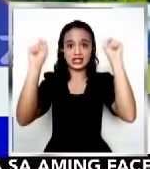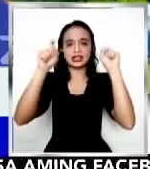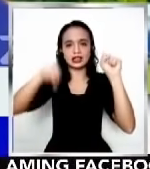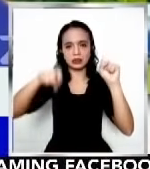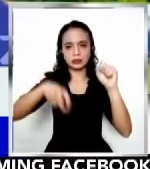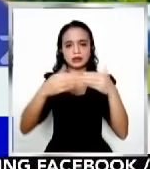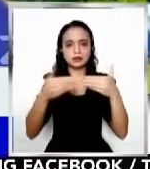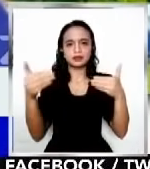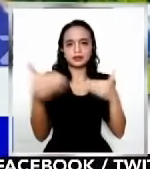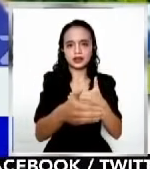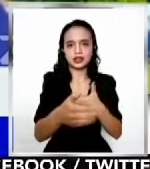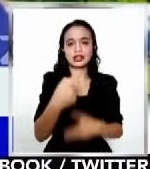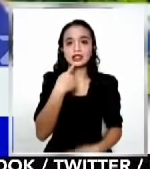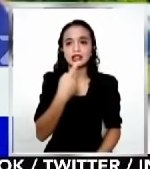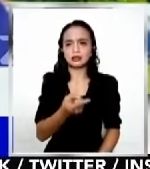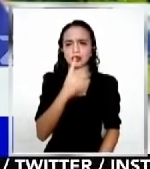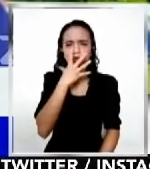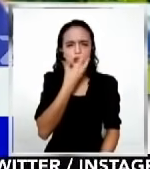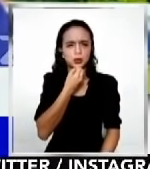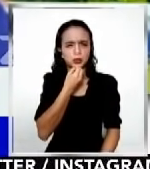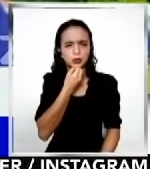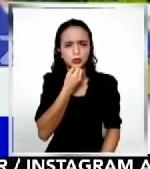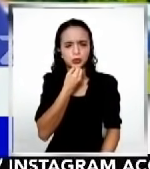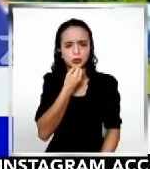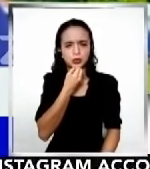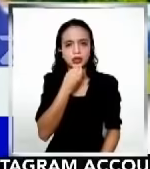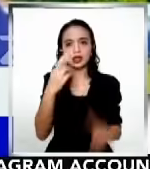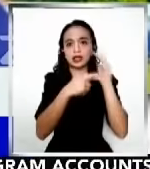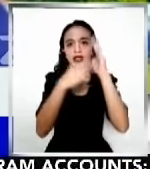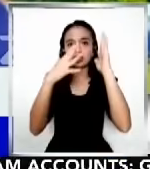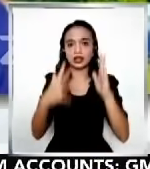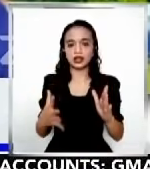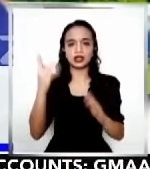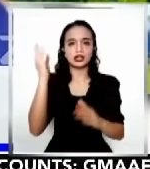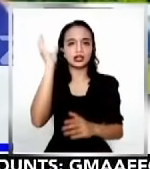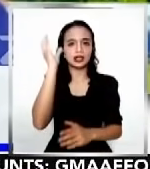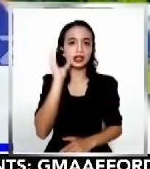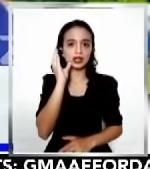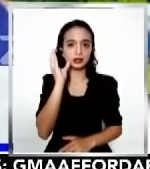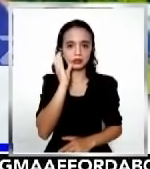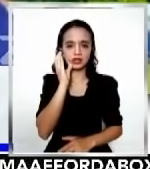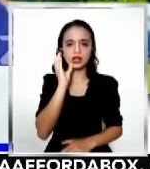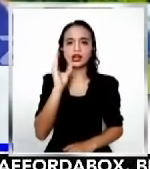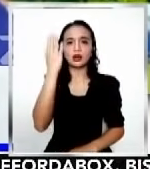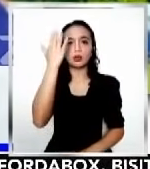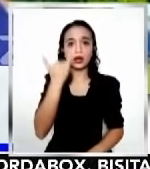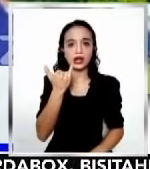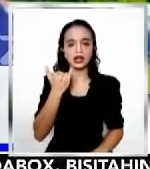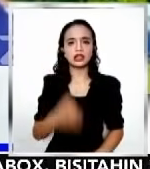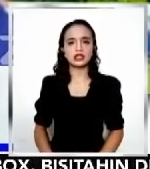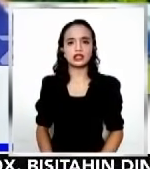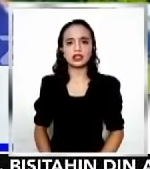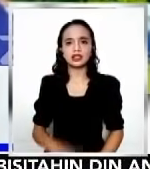ni Representative Capemia, no? Para hindi lang magulat kung